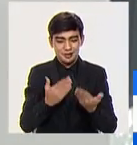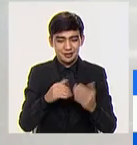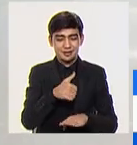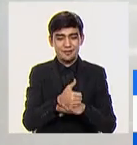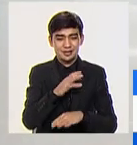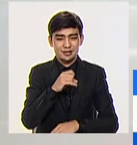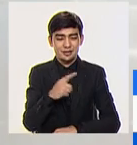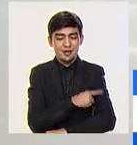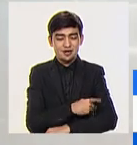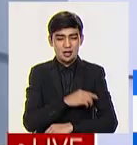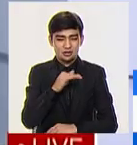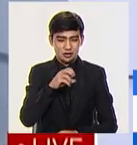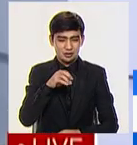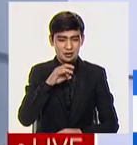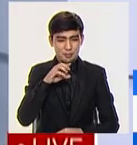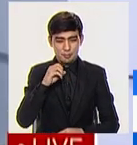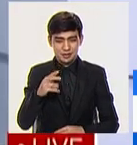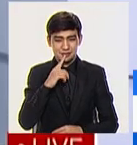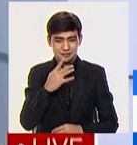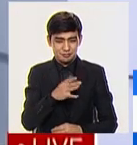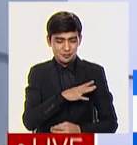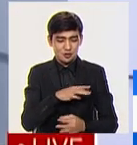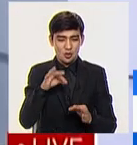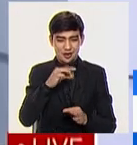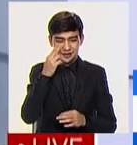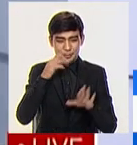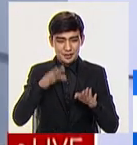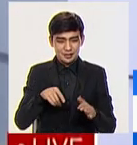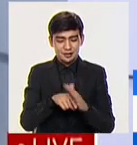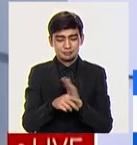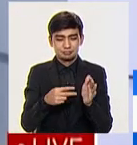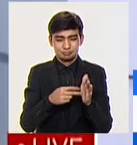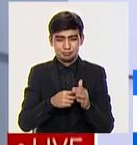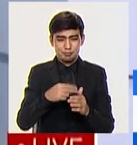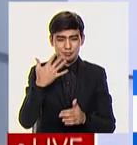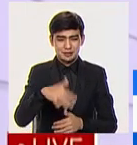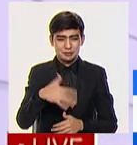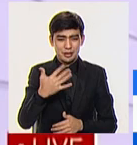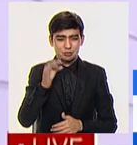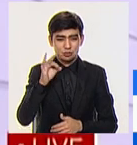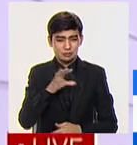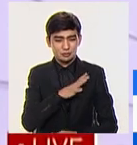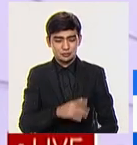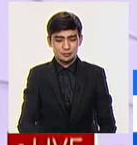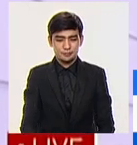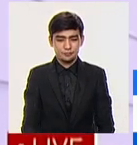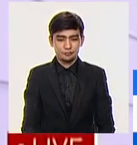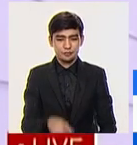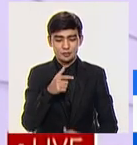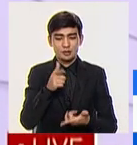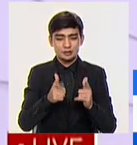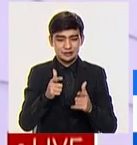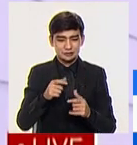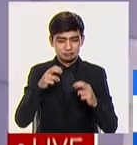врач Алматы Жандарбек Бекшин заявлял, что в мегаполисе он на уровне 55%. Это действительно